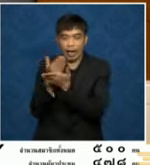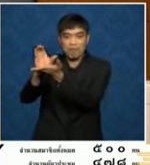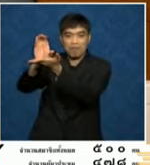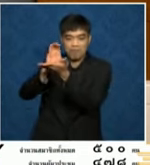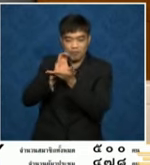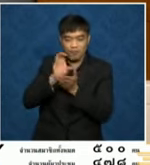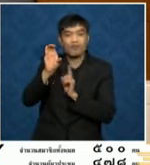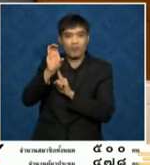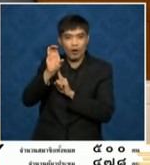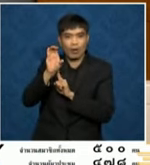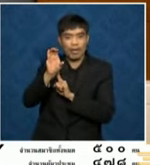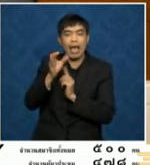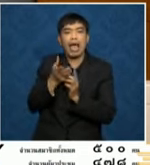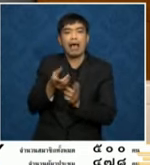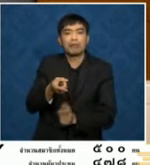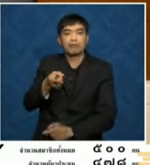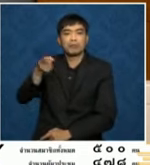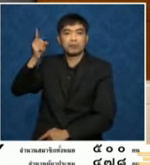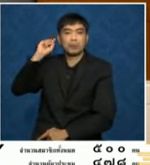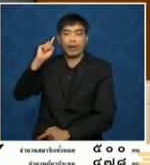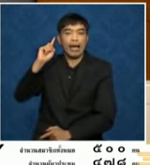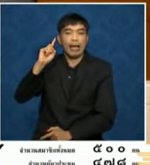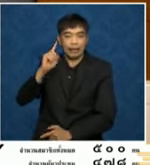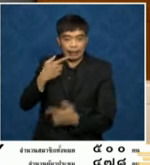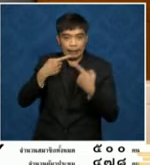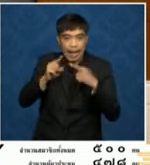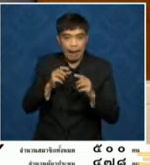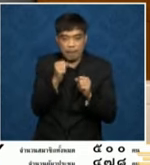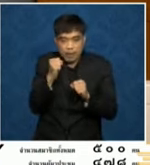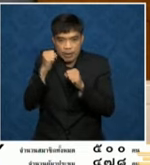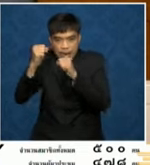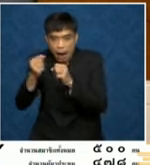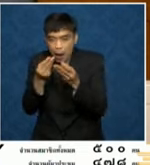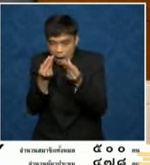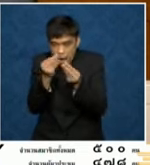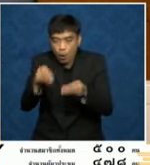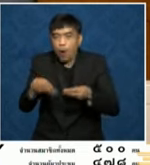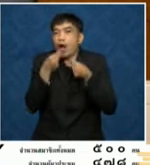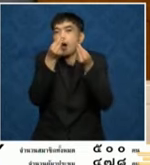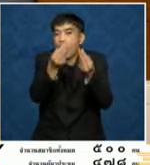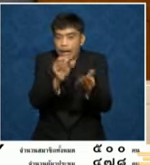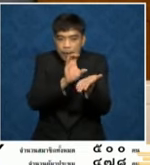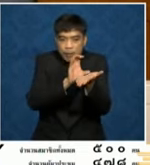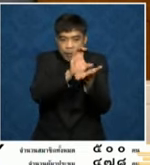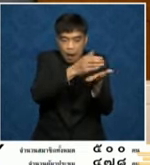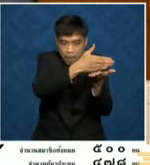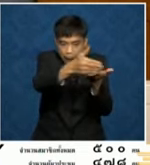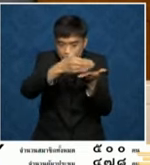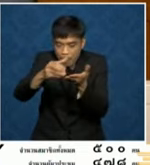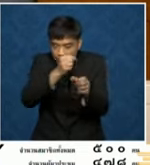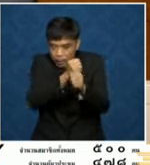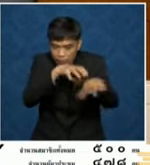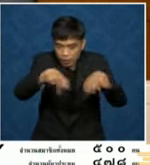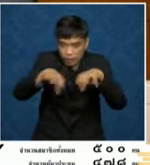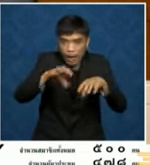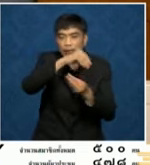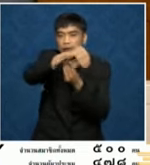าถึงจะช้าแต่เราจะเร่งให้เกิดประโยชน์สูงสุดกับเม็ดเงินที่จะลงไปในการขับเคลื่อนเศรษฐกิจต่อ